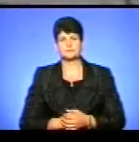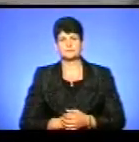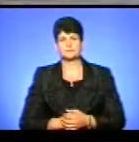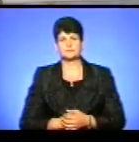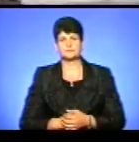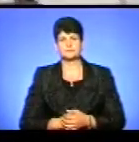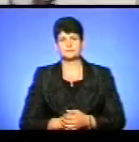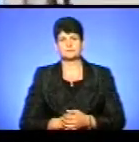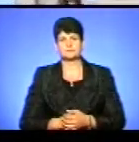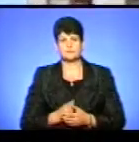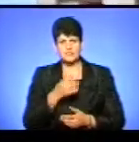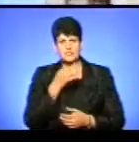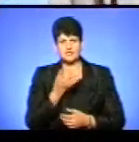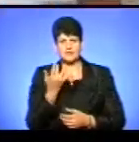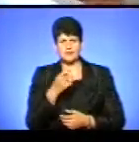Скажіть нам кілька слів.